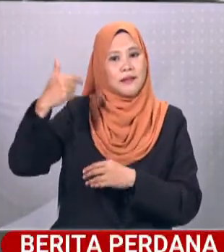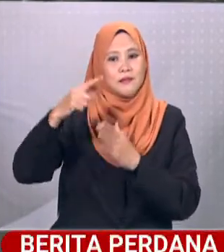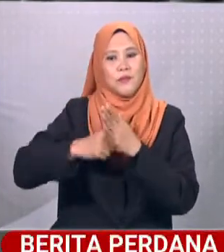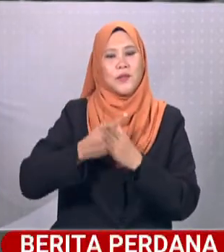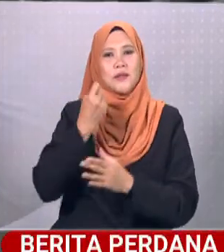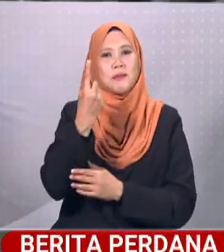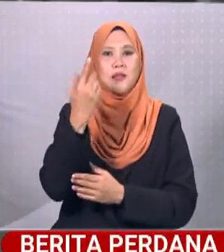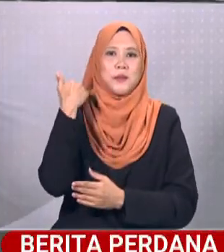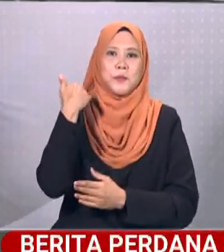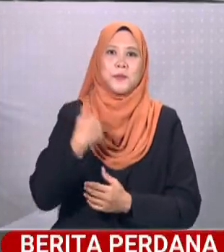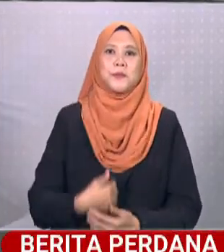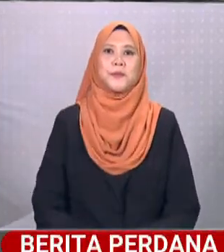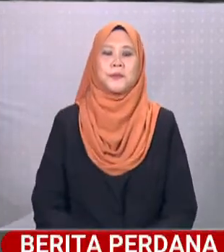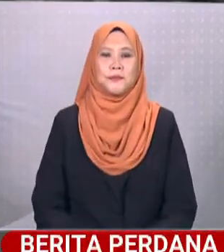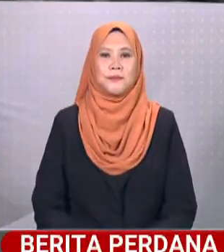lalu.